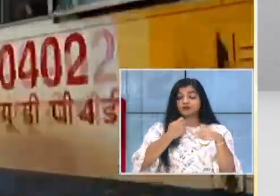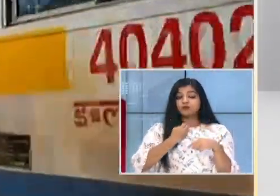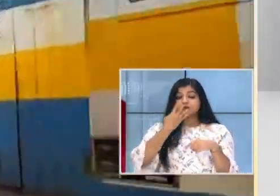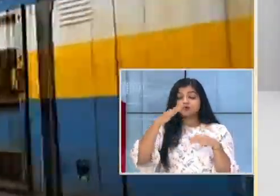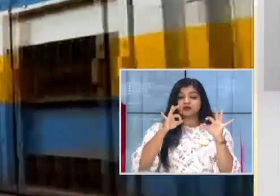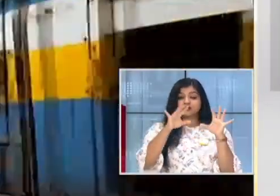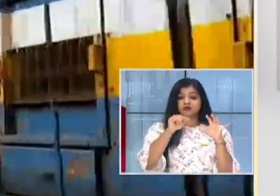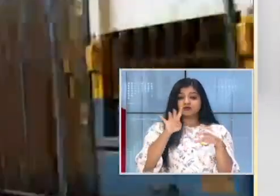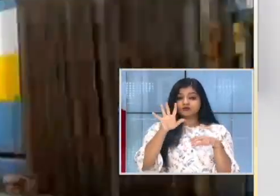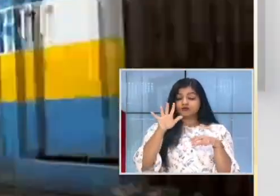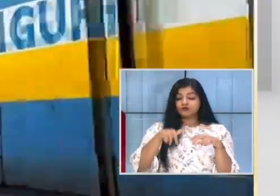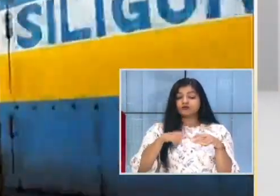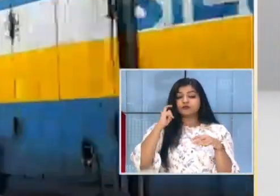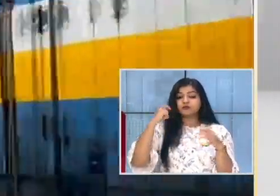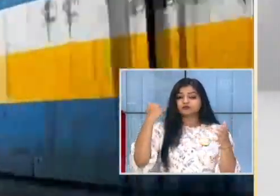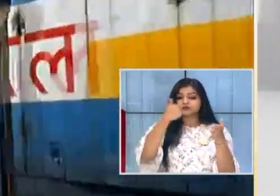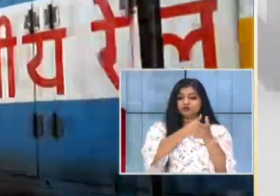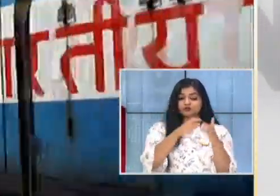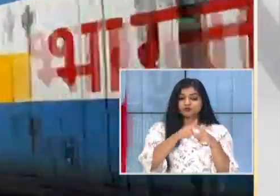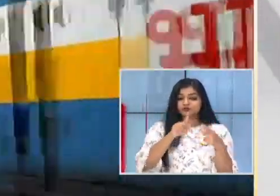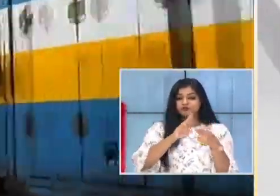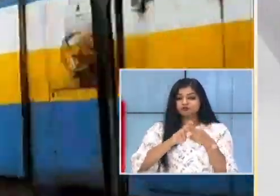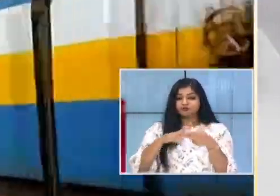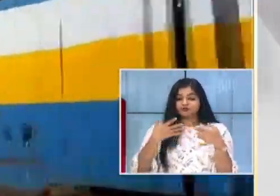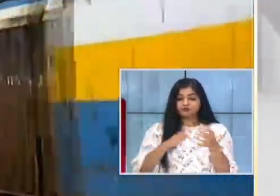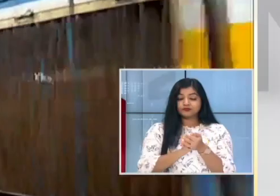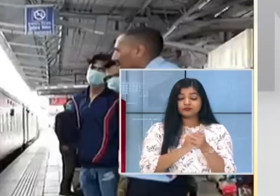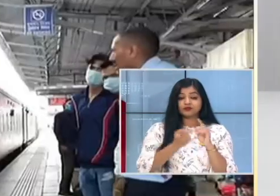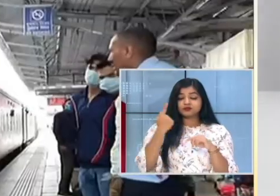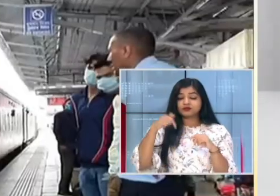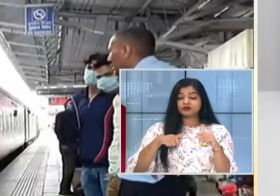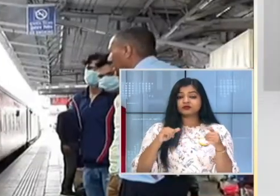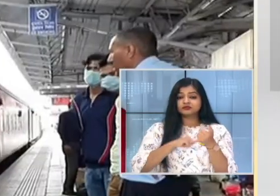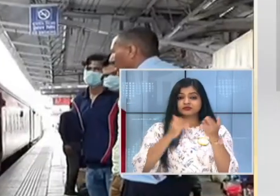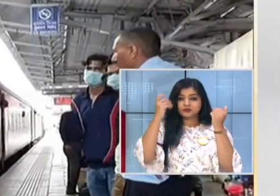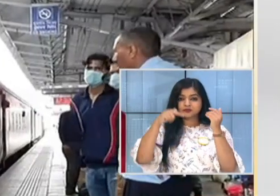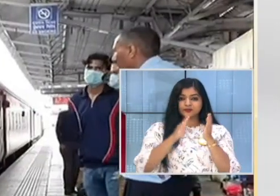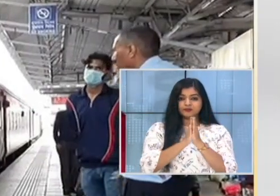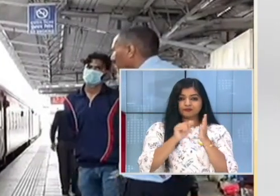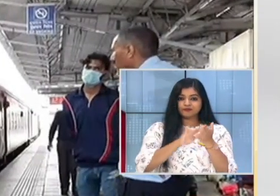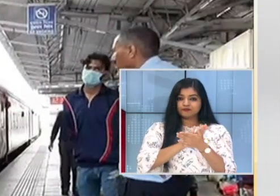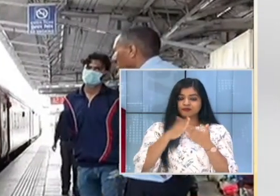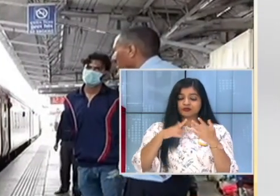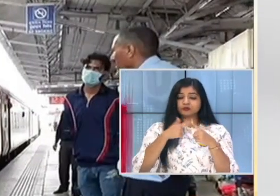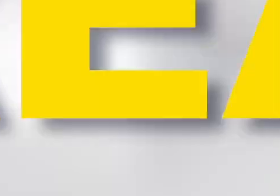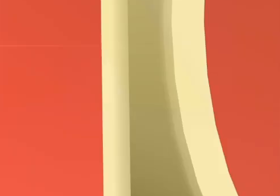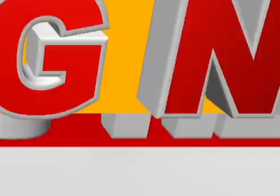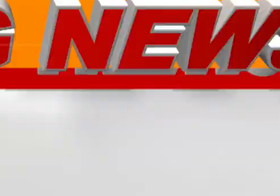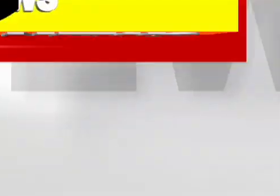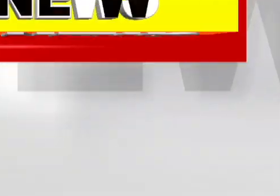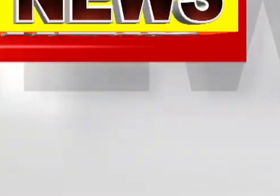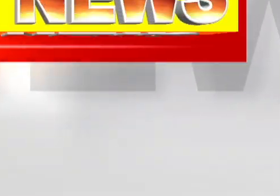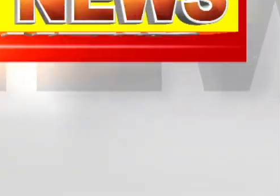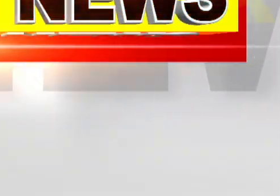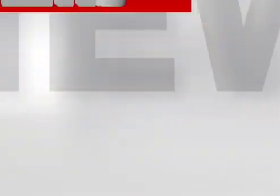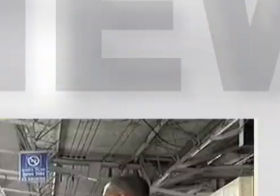10:45 ചെന്നൈയിലെത്തുന്ന വിധത്തിലാണ് ക്രമീകരണങ്ങൾ. ഇന്നലെ മകരവിളക്ക് കഴിഞ്ഞെങ്കിലും കൂടുതൽ ആളുകൾക്കും തിരികെ പോകാൻ കഴിഞ്ഞിട്ടില്ല. ട്രെയിനുകളിൽ ടിക്കറ്റ് കിട്ടാത്ത ഒരു